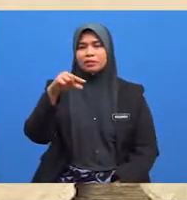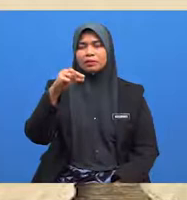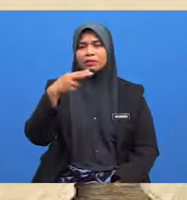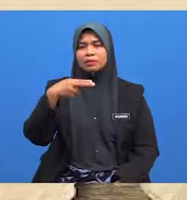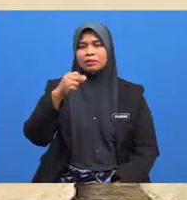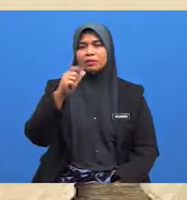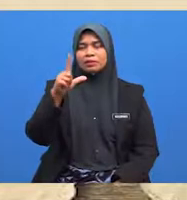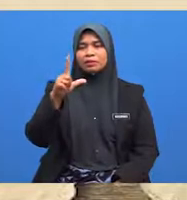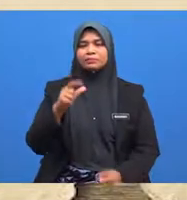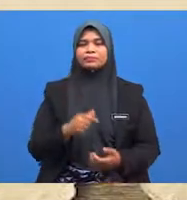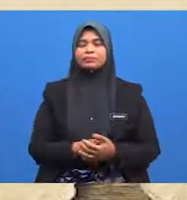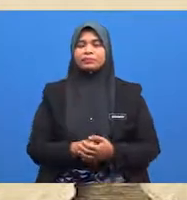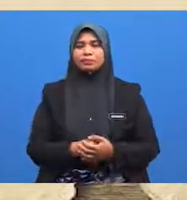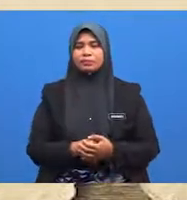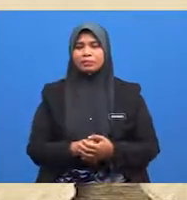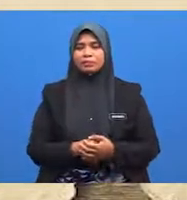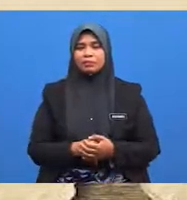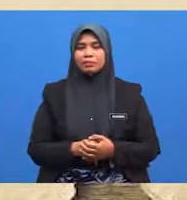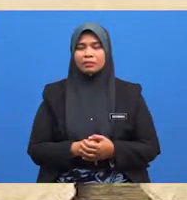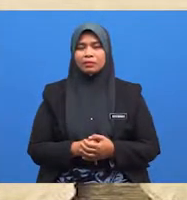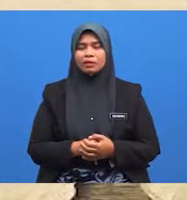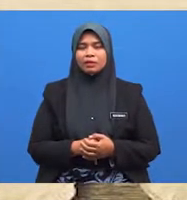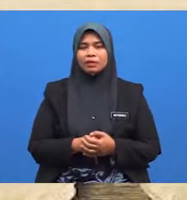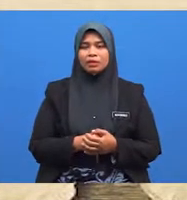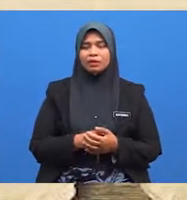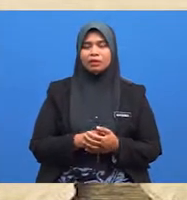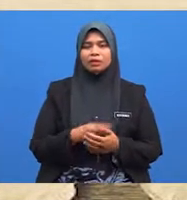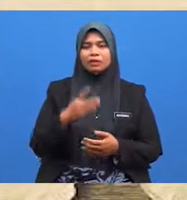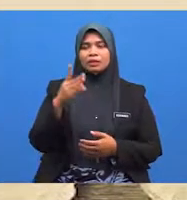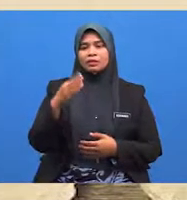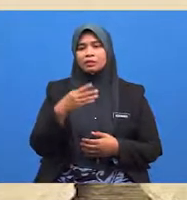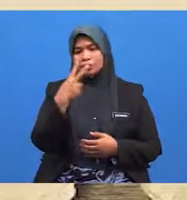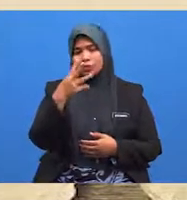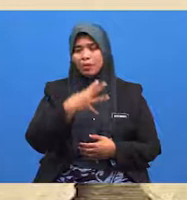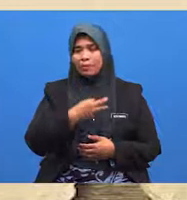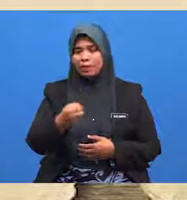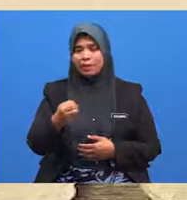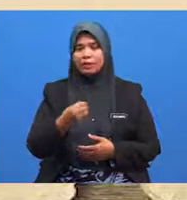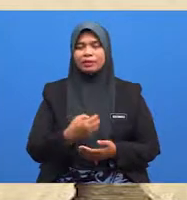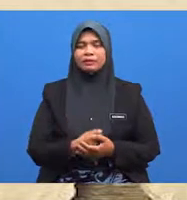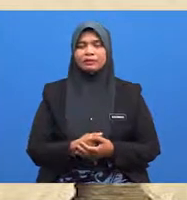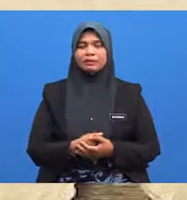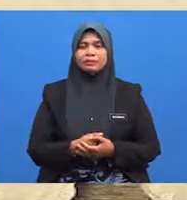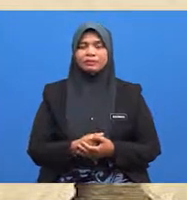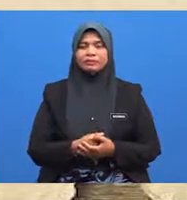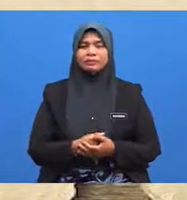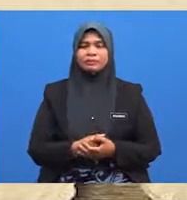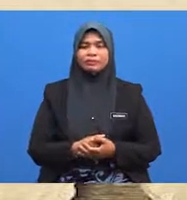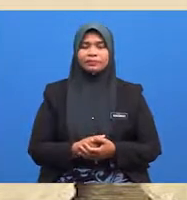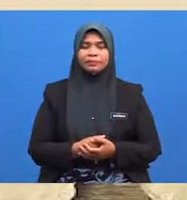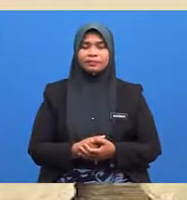Ciri-ciri seni bina Islam zaman Mughal yang keempat. Binaan menara sebagai unsur